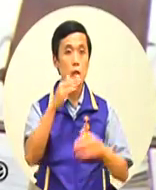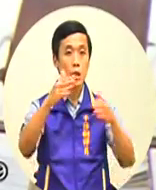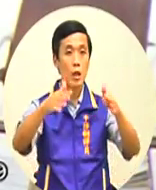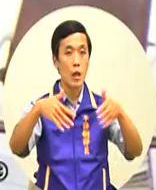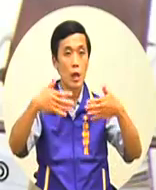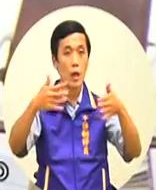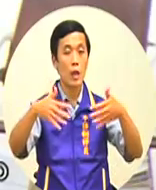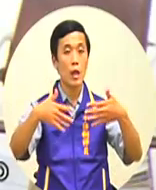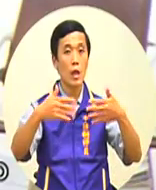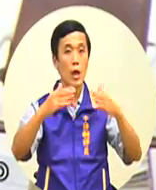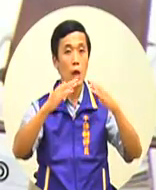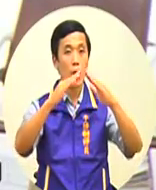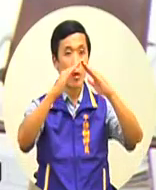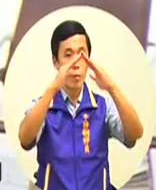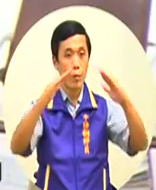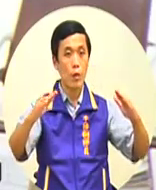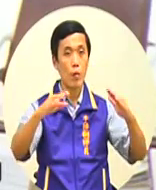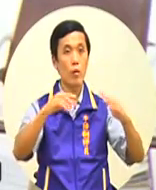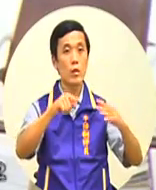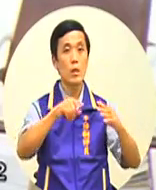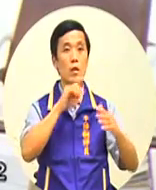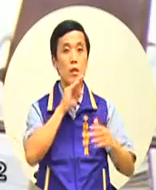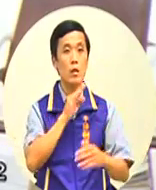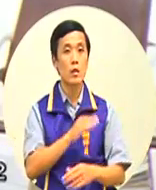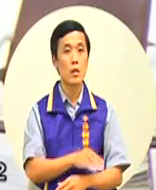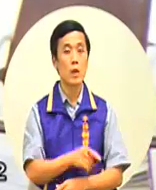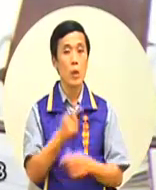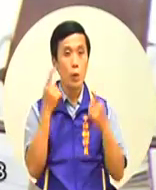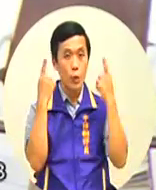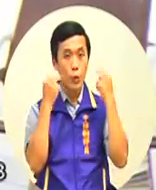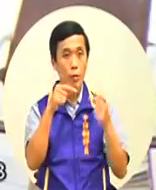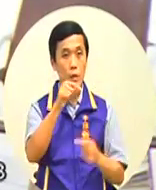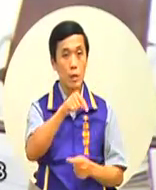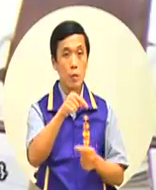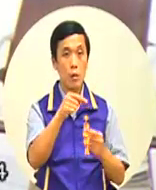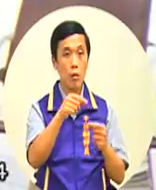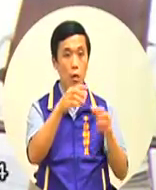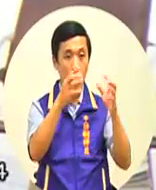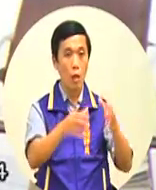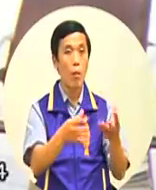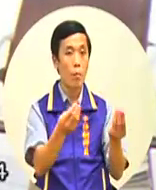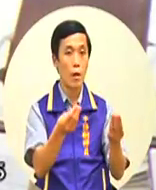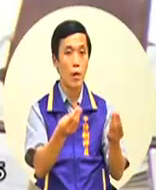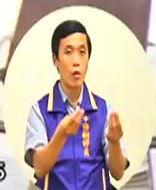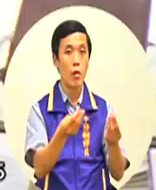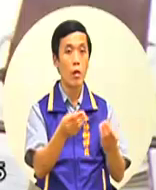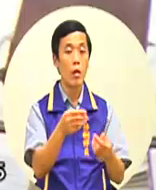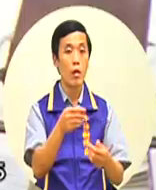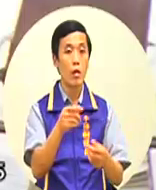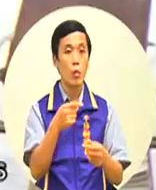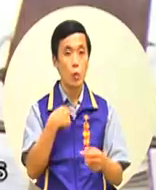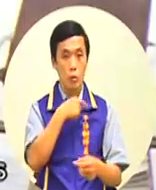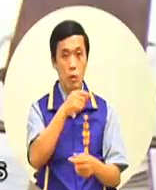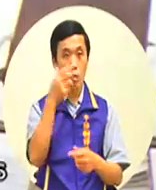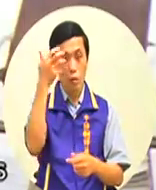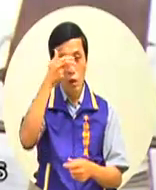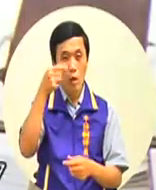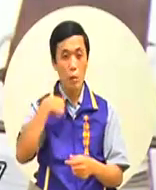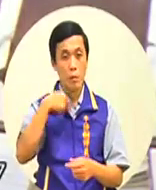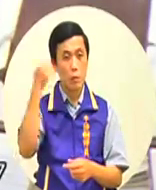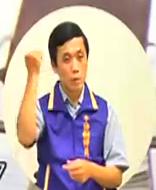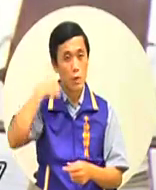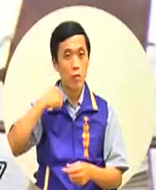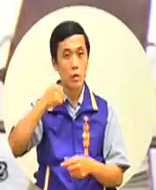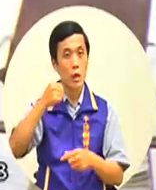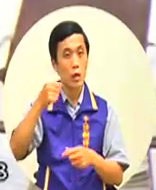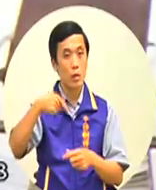哦，它是侧面啊，这个是凉棚的正面。本来这里也都没有啊，也因为我们的长辈哦，因透早的出去啊，都在